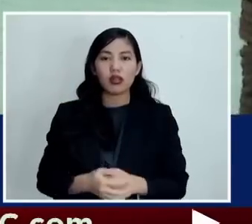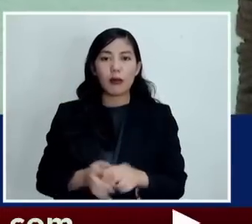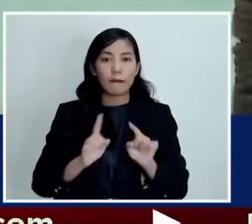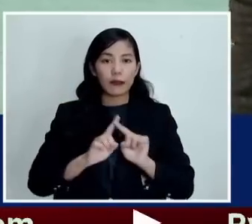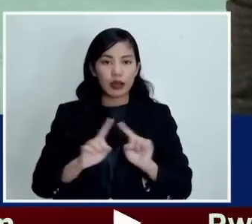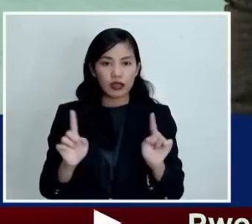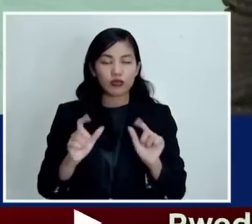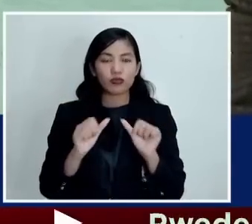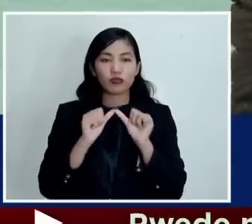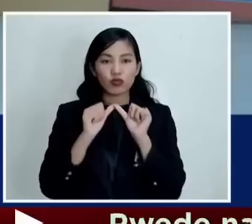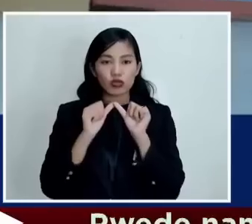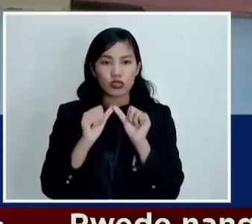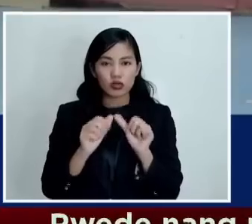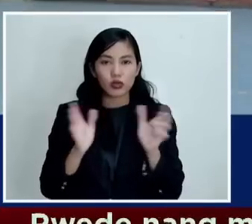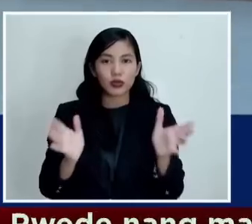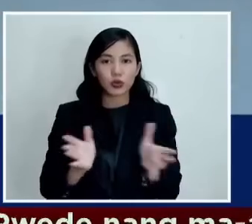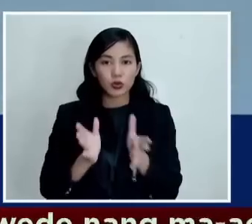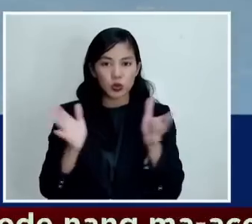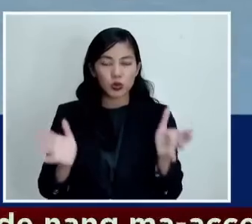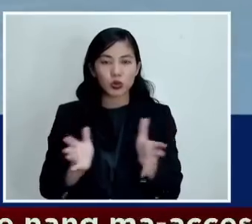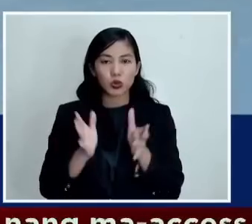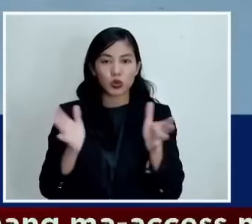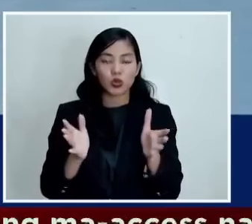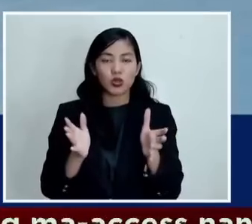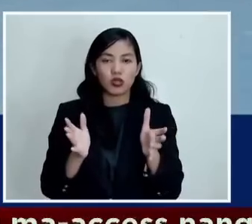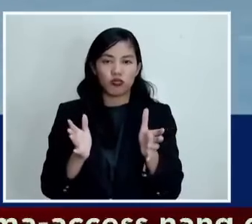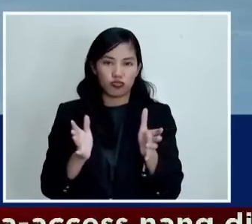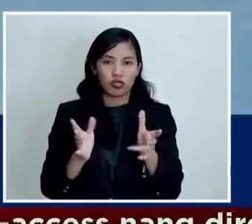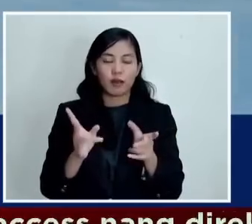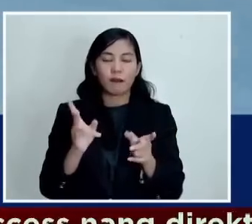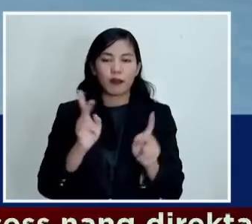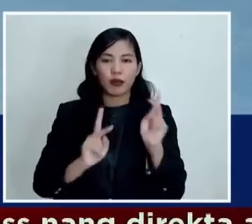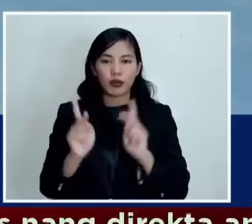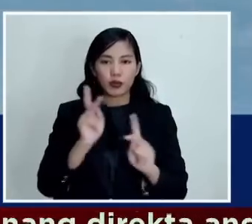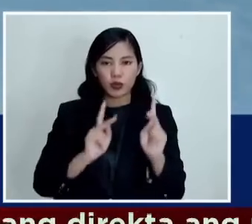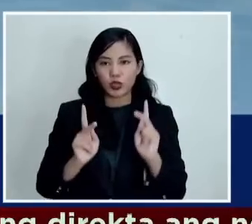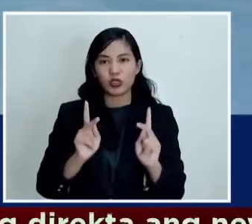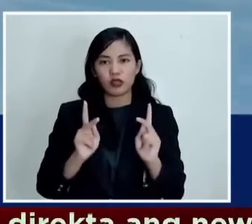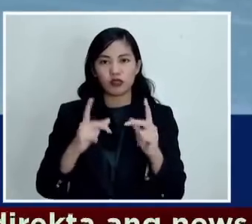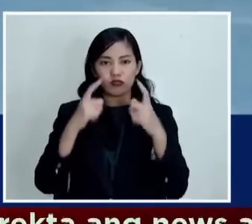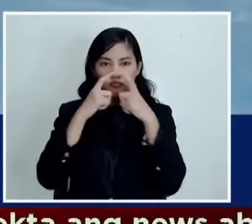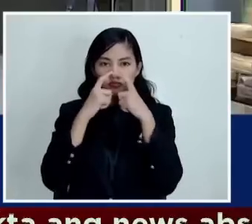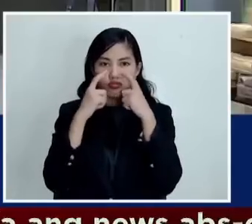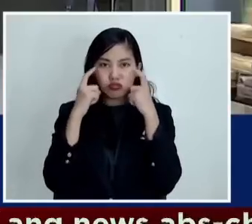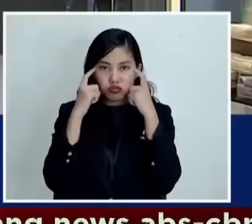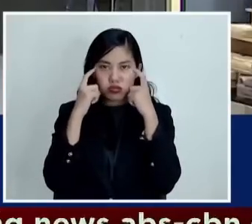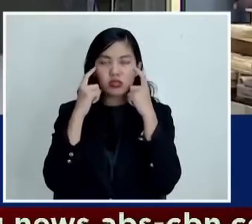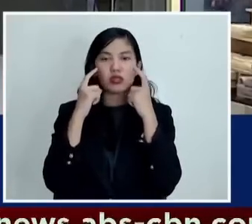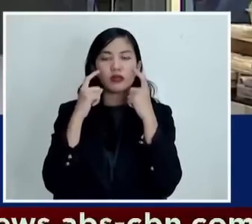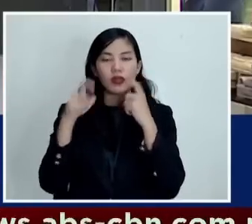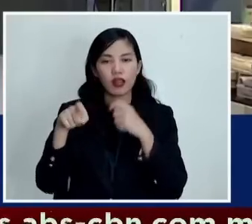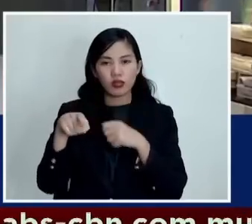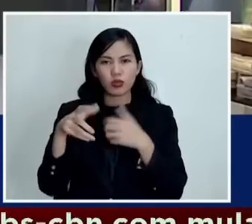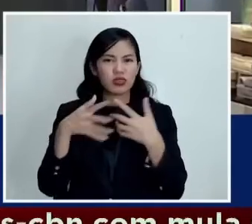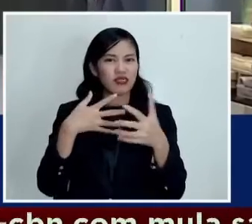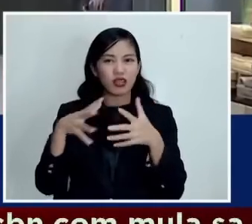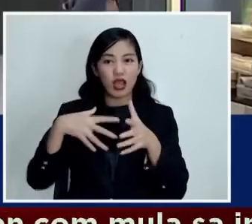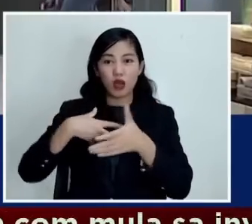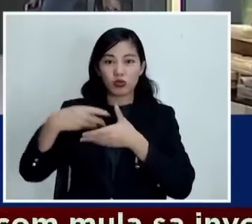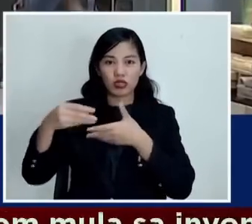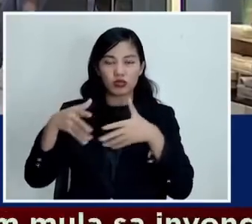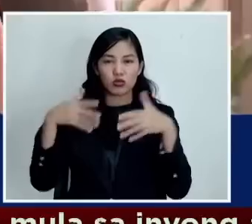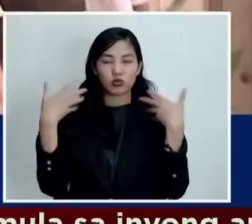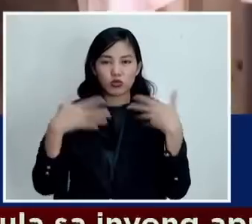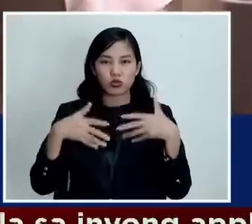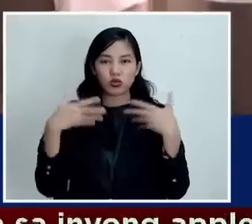hinihikayat ang pamunuan ng theme park ang mga bibisita na magsuot ng mask kahit pa sa outdoor space. Siniguro naman ng